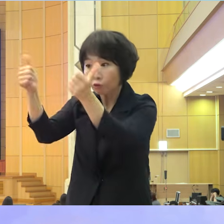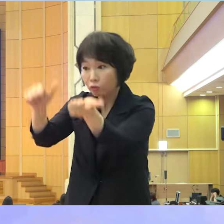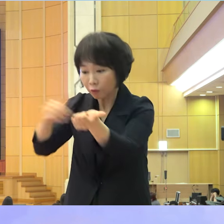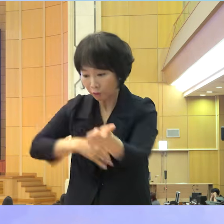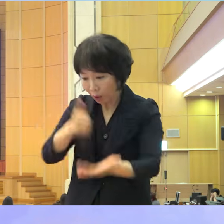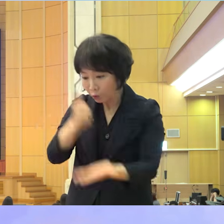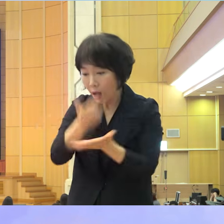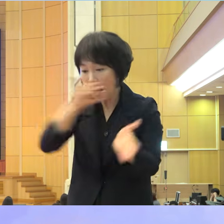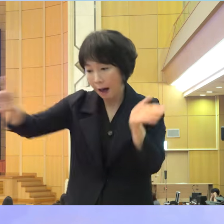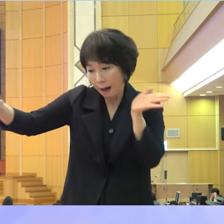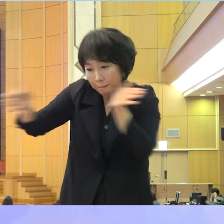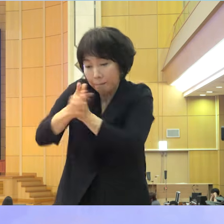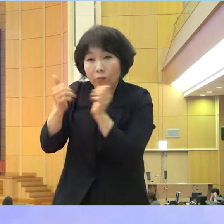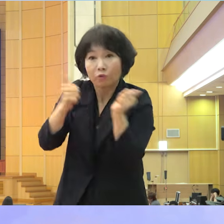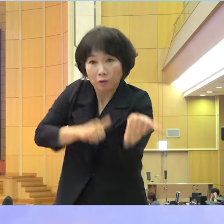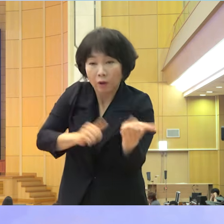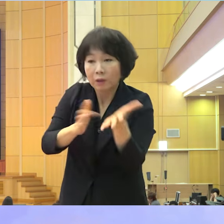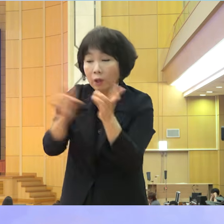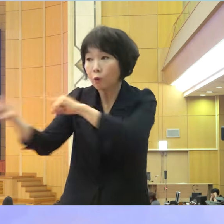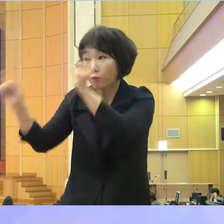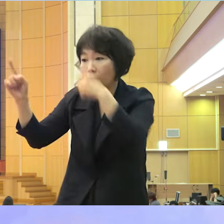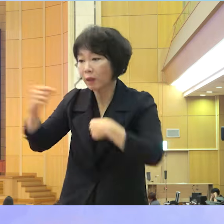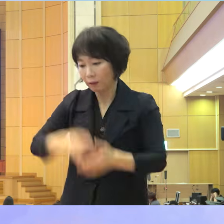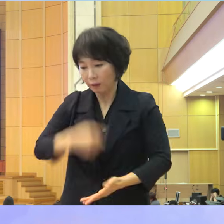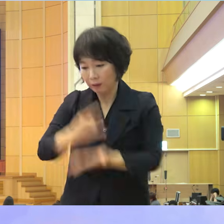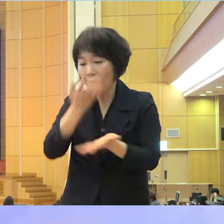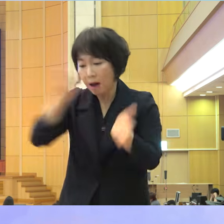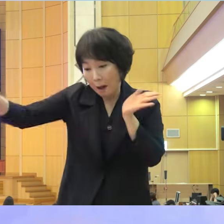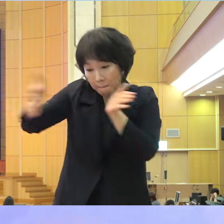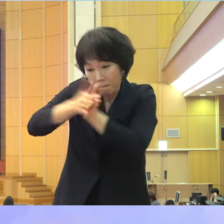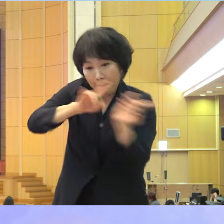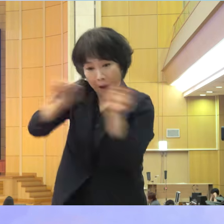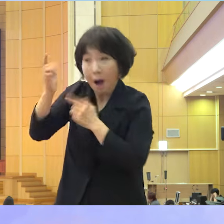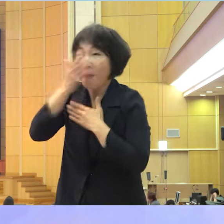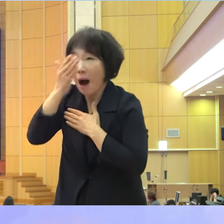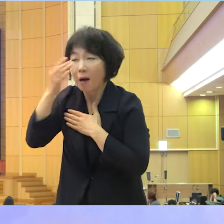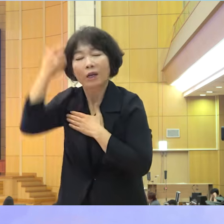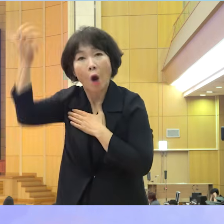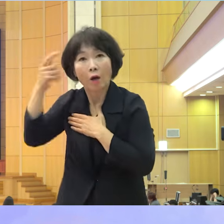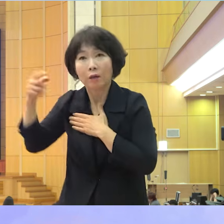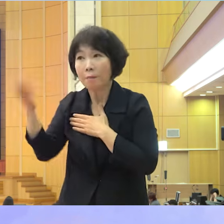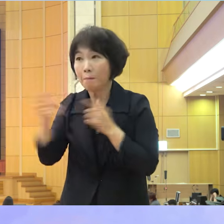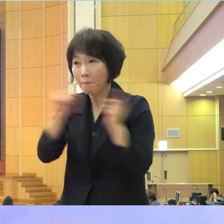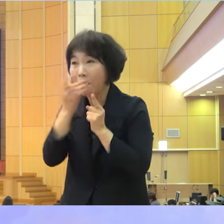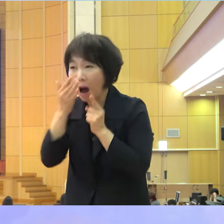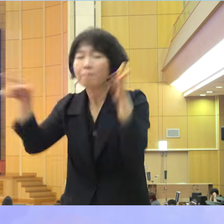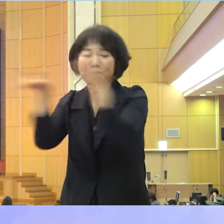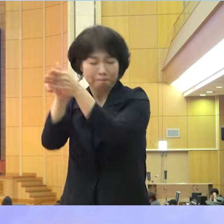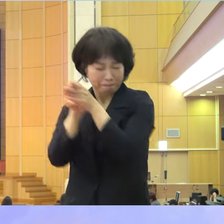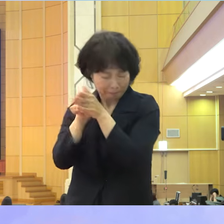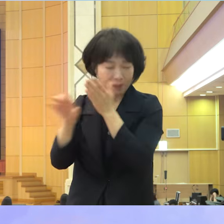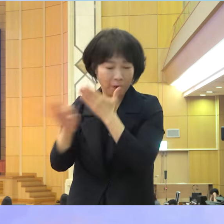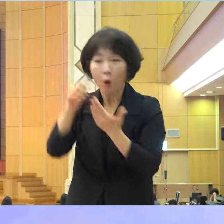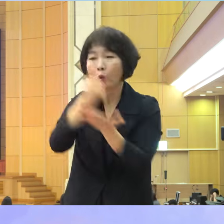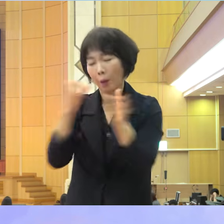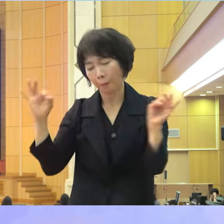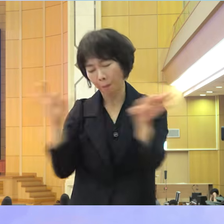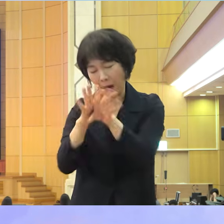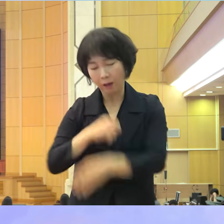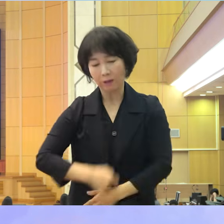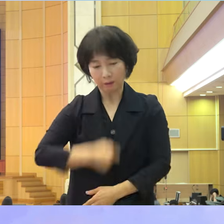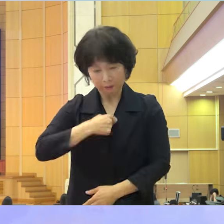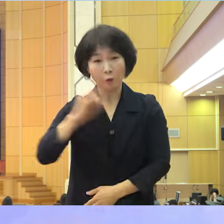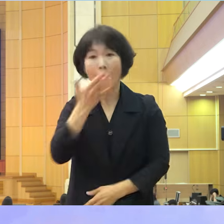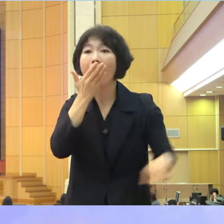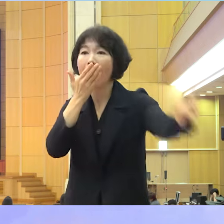때 내 죄가 죽고 예수 살아날 때 내가 의로 살아났다는 걸 믿는 순간 죄인이 의인